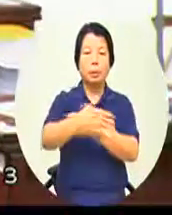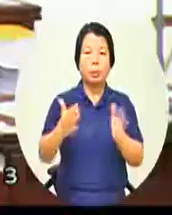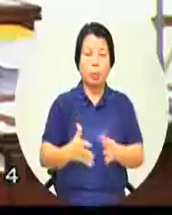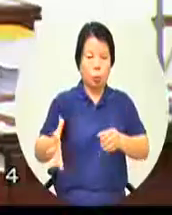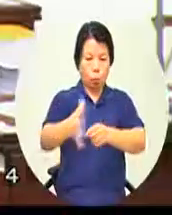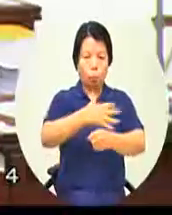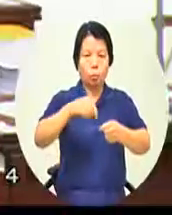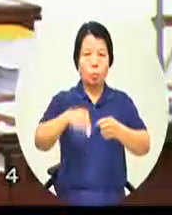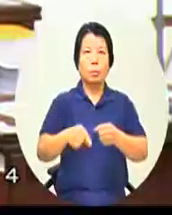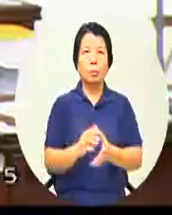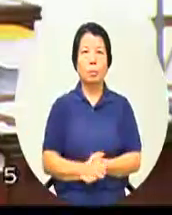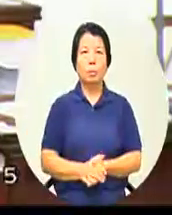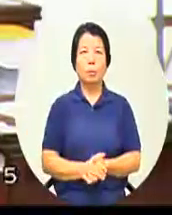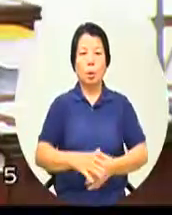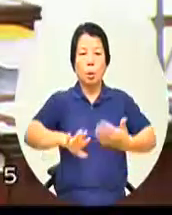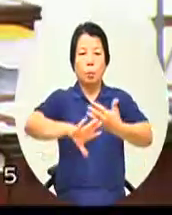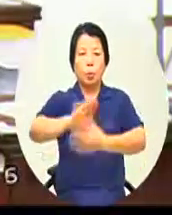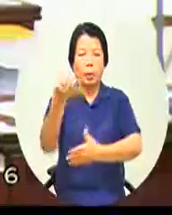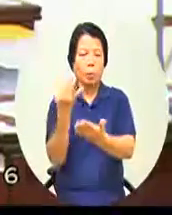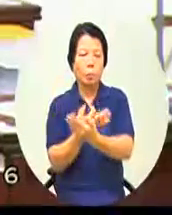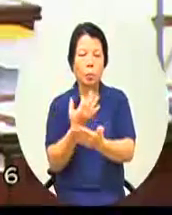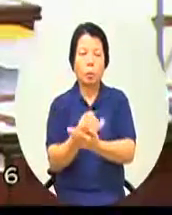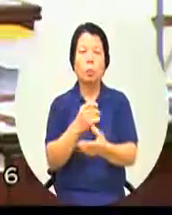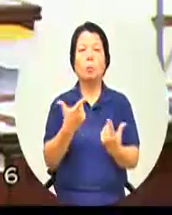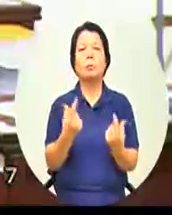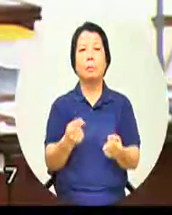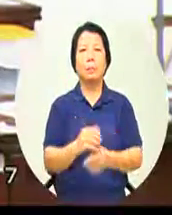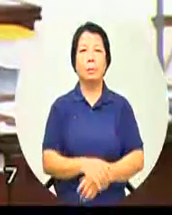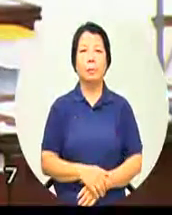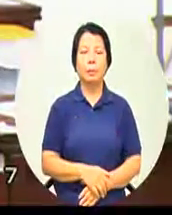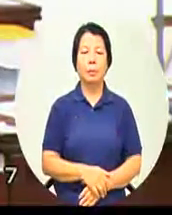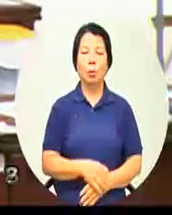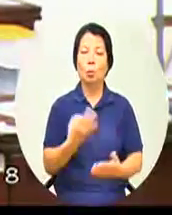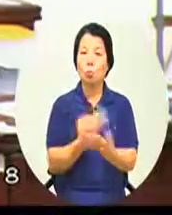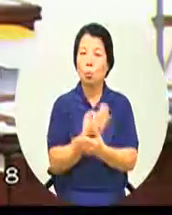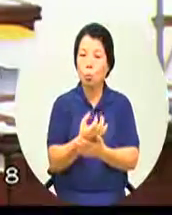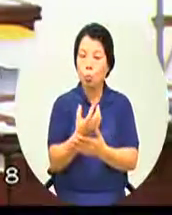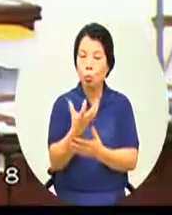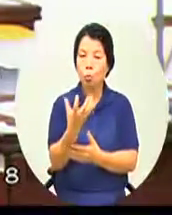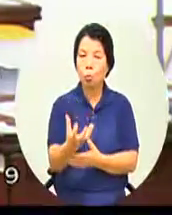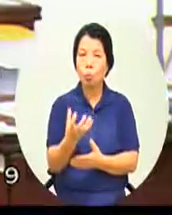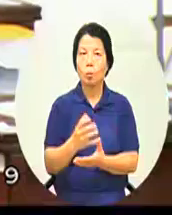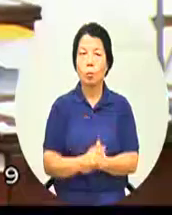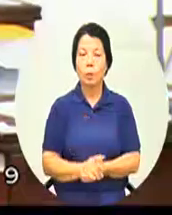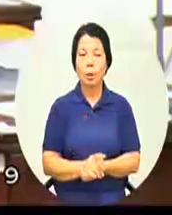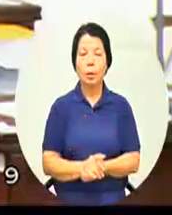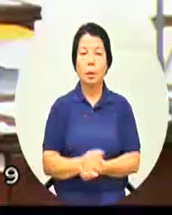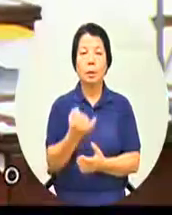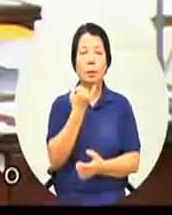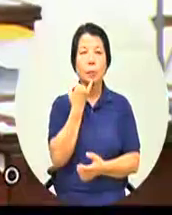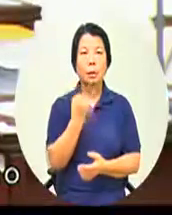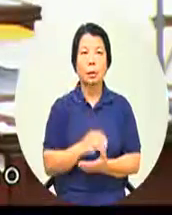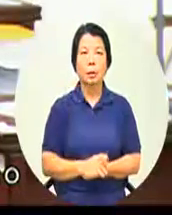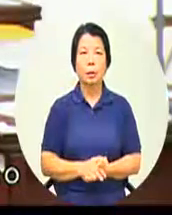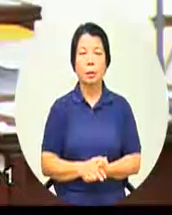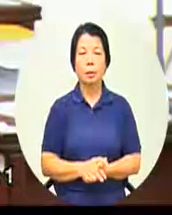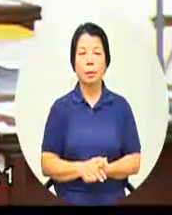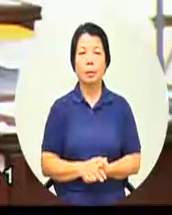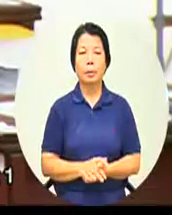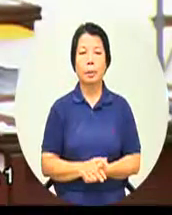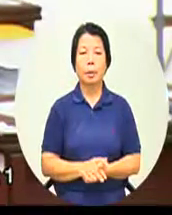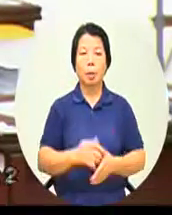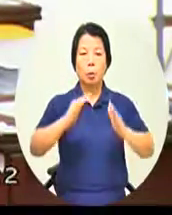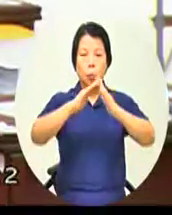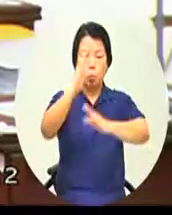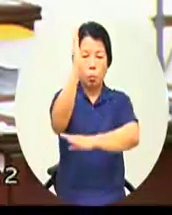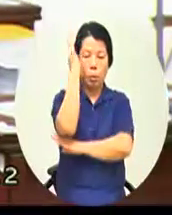所以咱已经够无够的，啊，这无够的部分对不对哦？咱是不是你可以以意来哦用咱市政